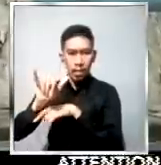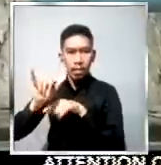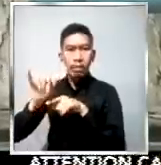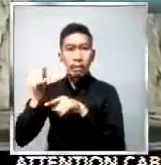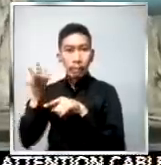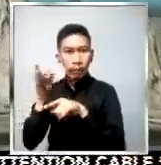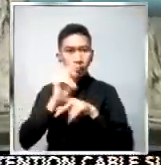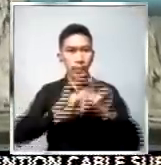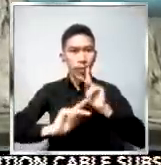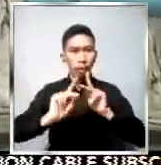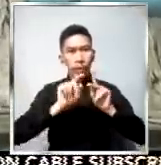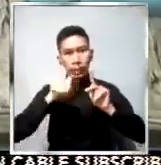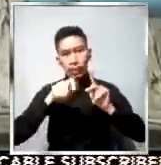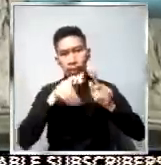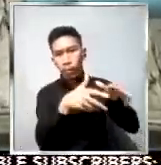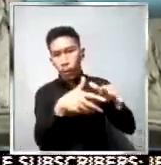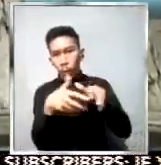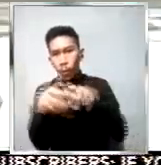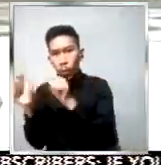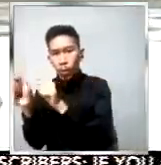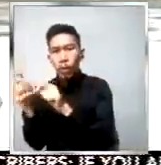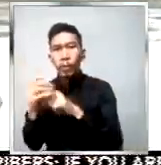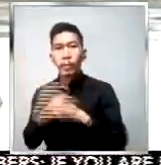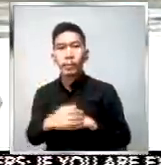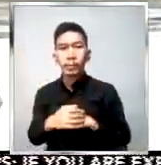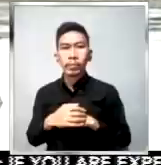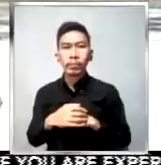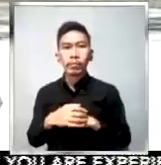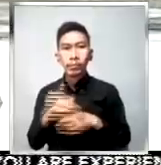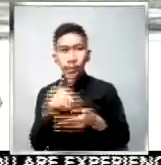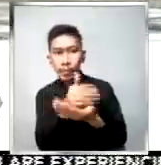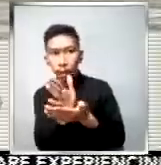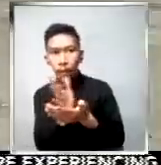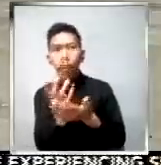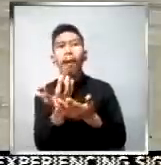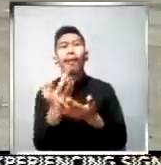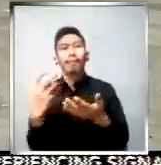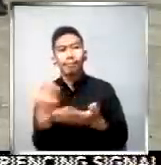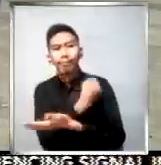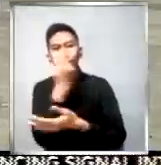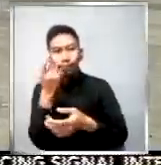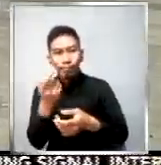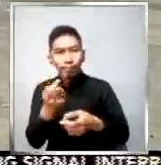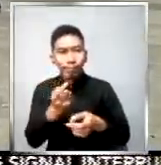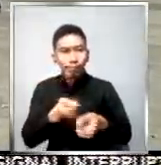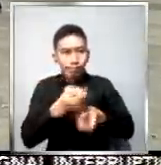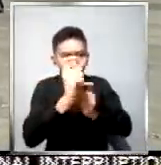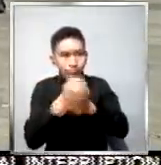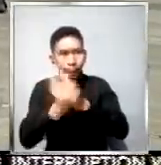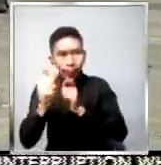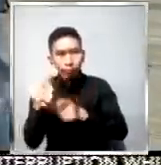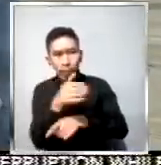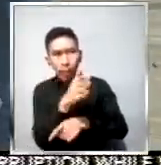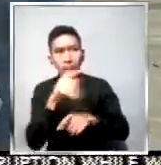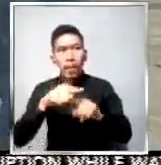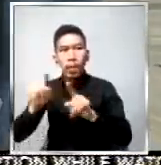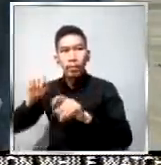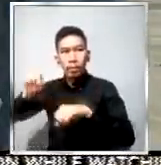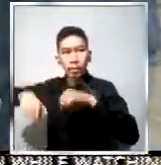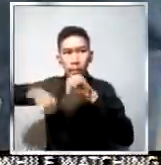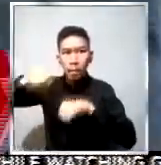naman sinamantala ang pagkakataong makapangisda. Pero ang mga biker namang ito, pinalayo na muna sa ilog para di malagay sa peligro.